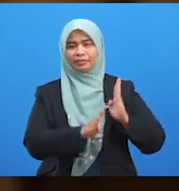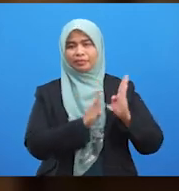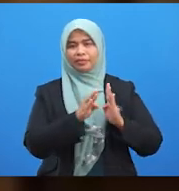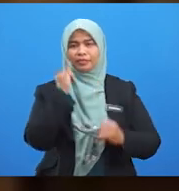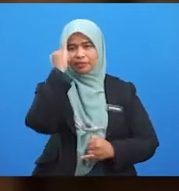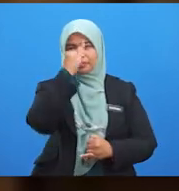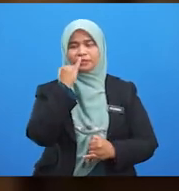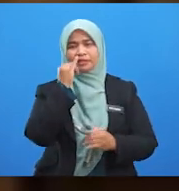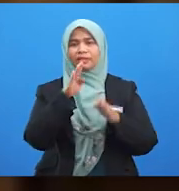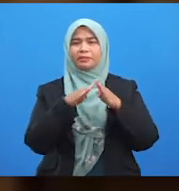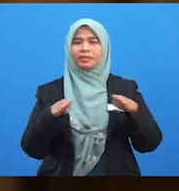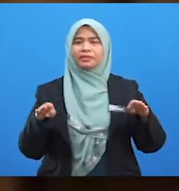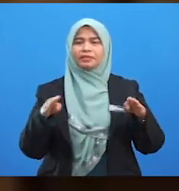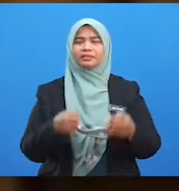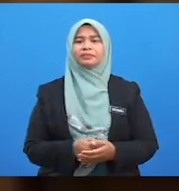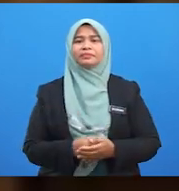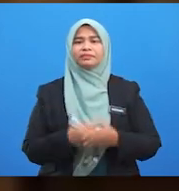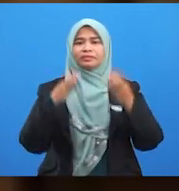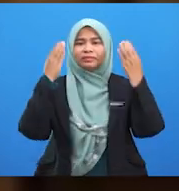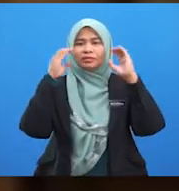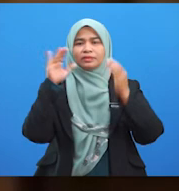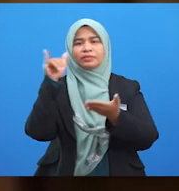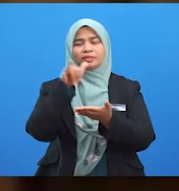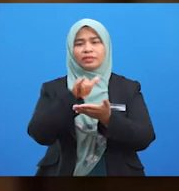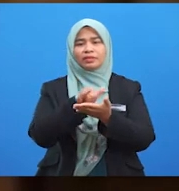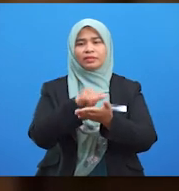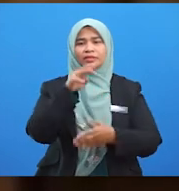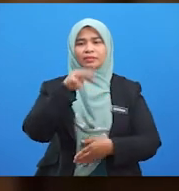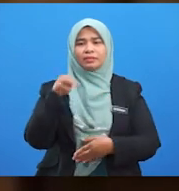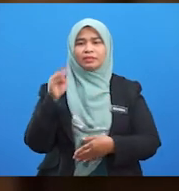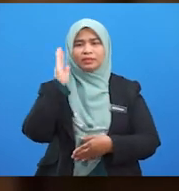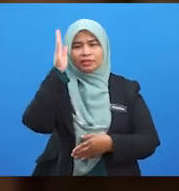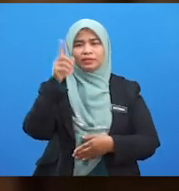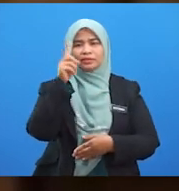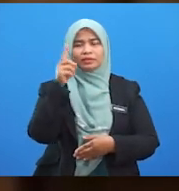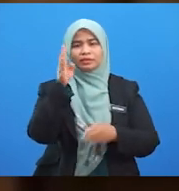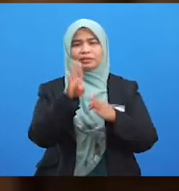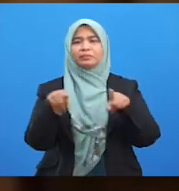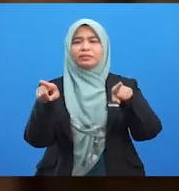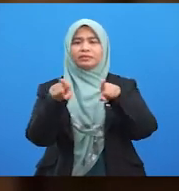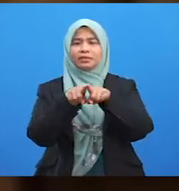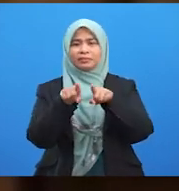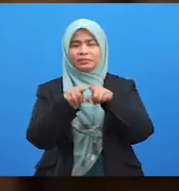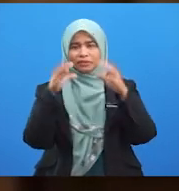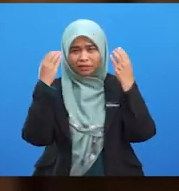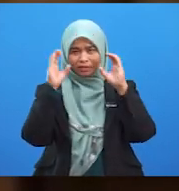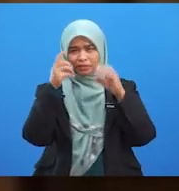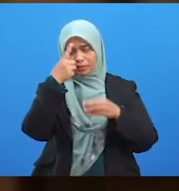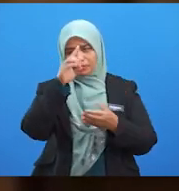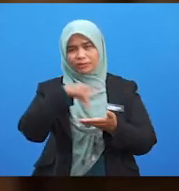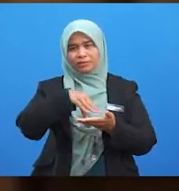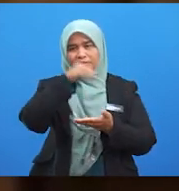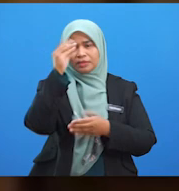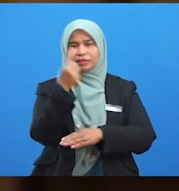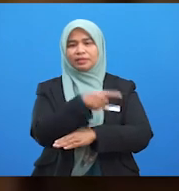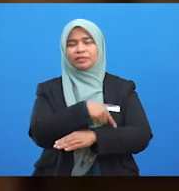Indah Bahasa. Cikgu yakin murid-murid akan sentiasa bersama-sama cikgu untuk pembelajaran hari